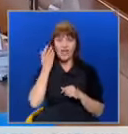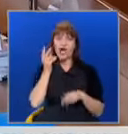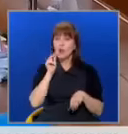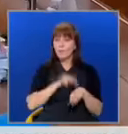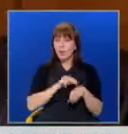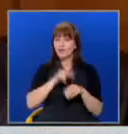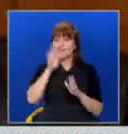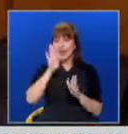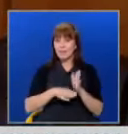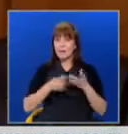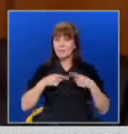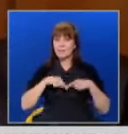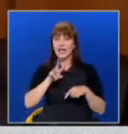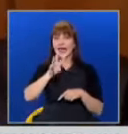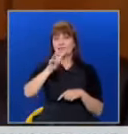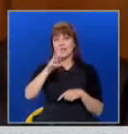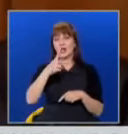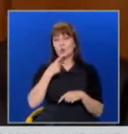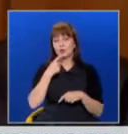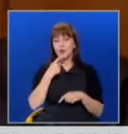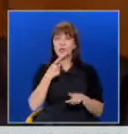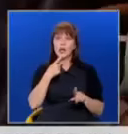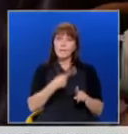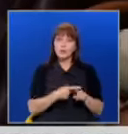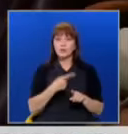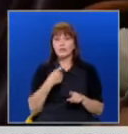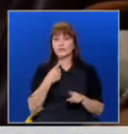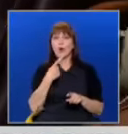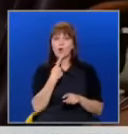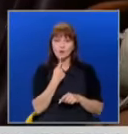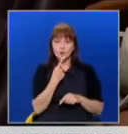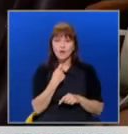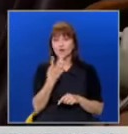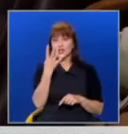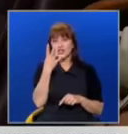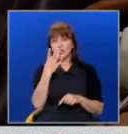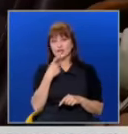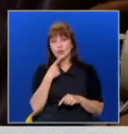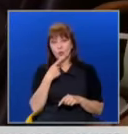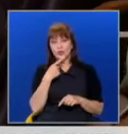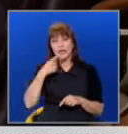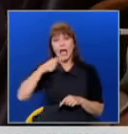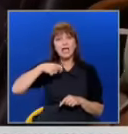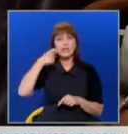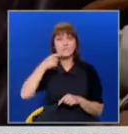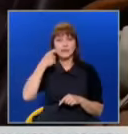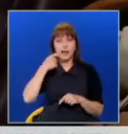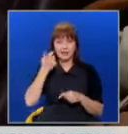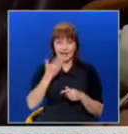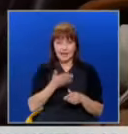обаче намали присъдата до 3 години условно с 4 години изпитателен срок и задължителни периодични срещи с пробационен